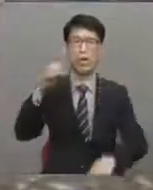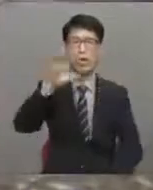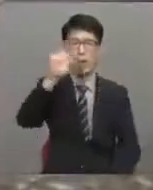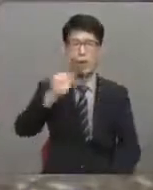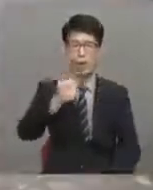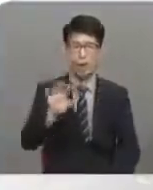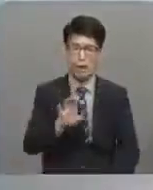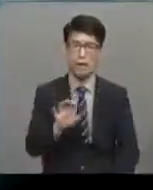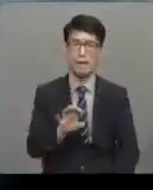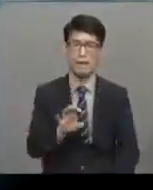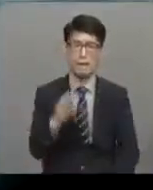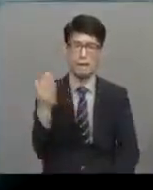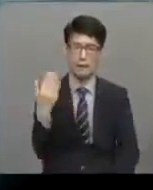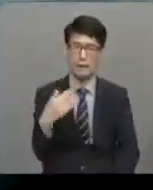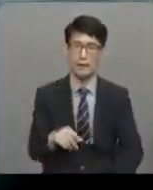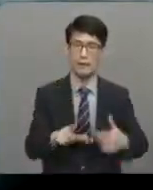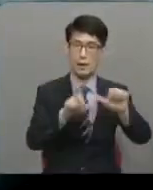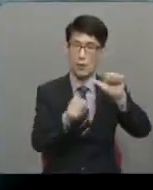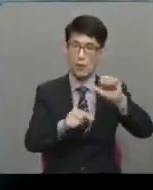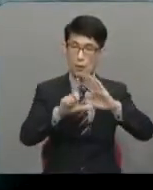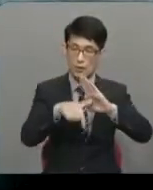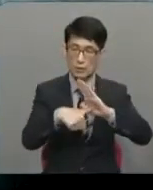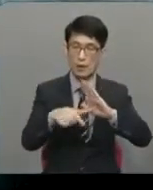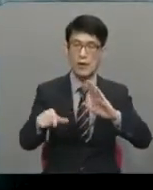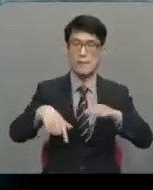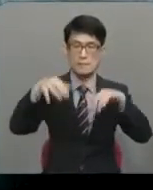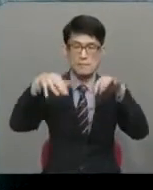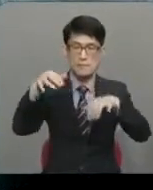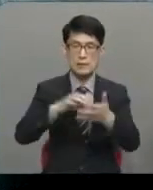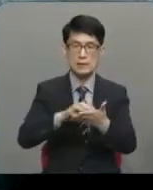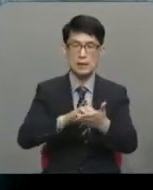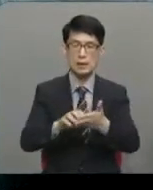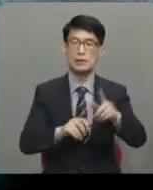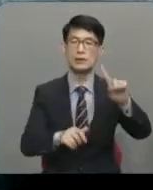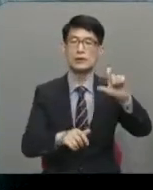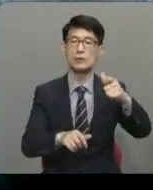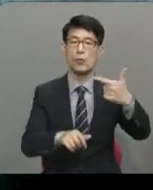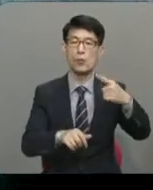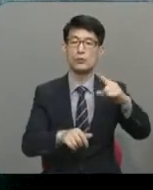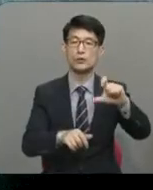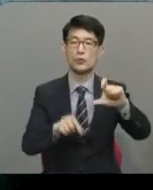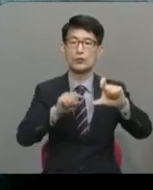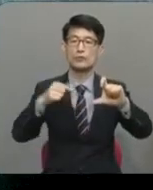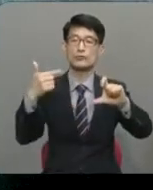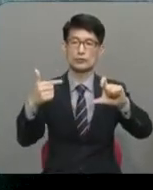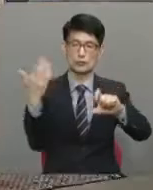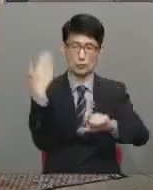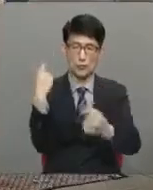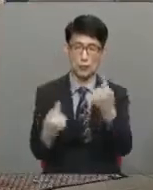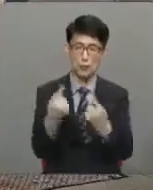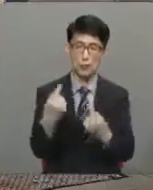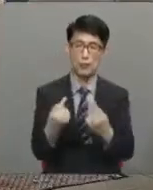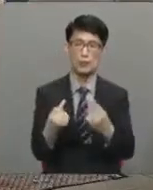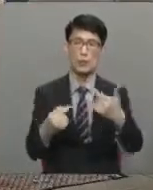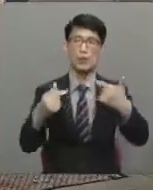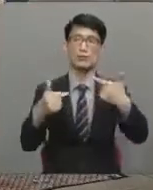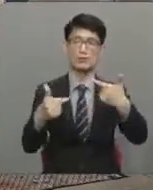통계 에도 지난달 비가 내린 날은 15.6 일로 평년보다 6.4 일이나 더 많았습니다